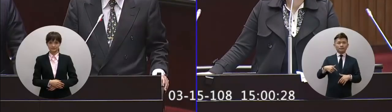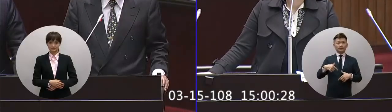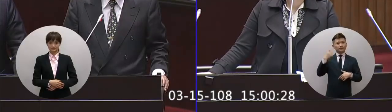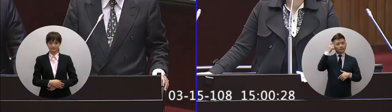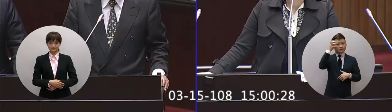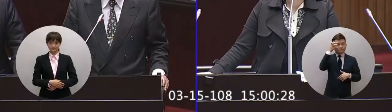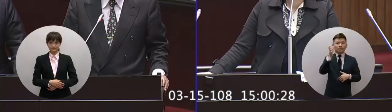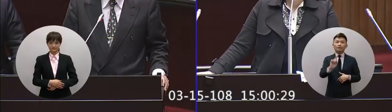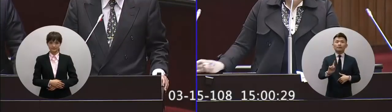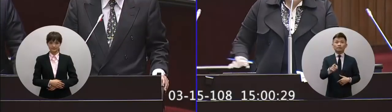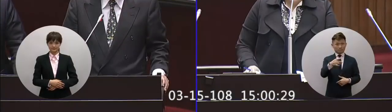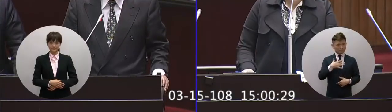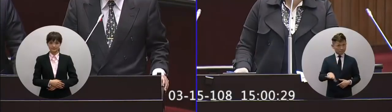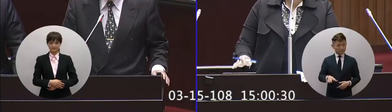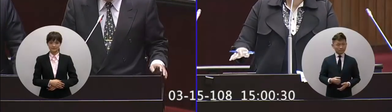吗？